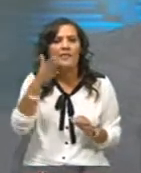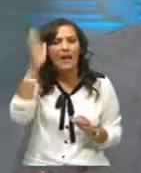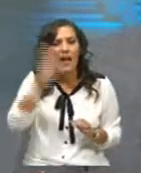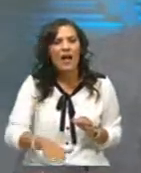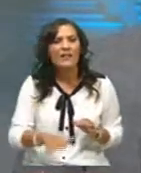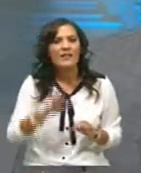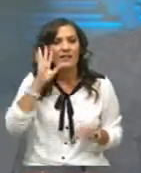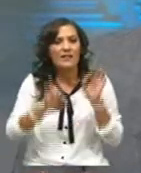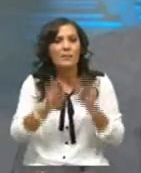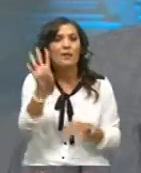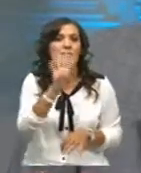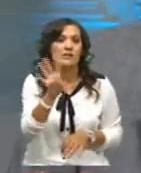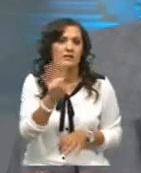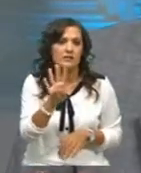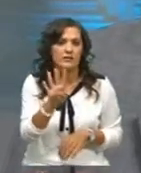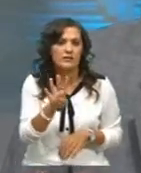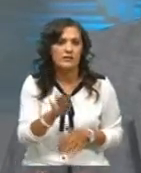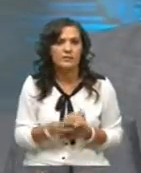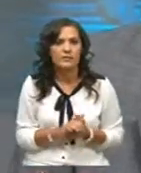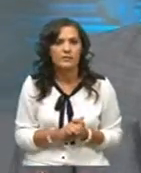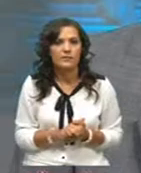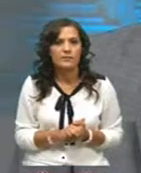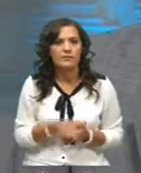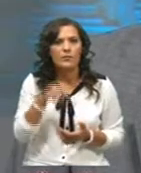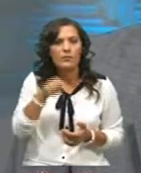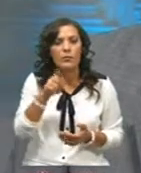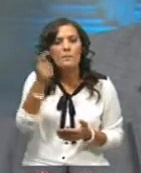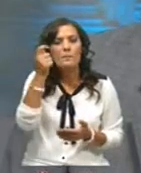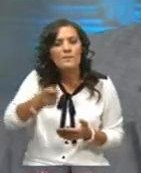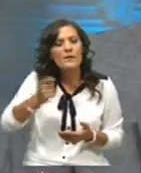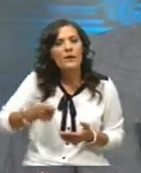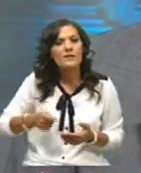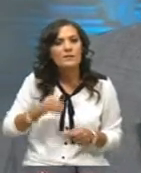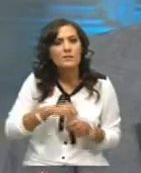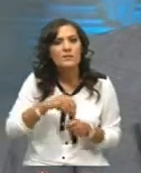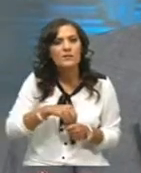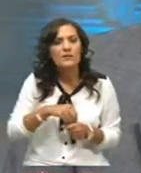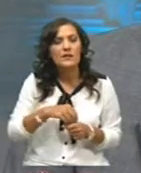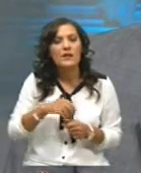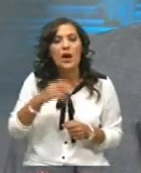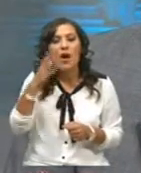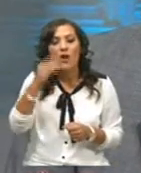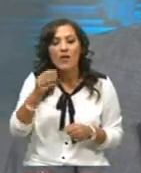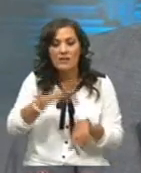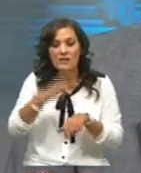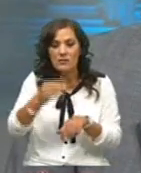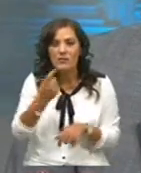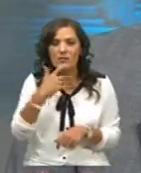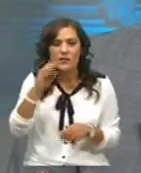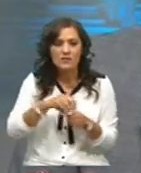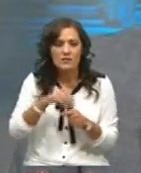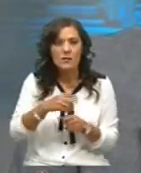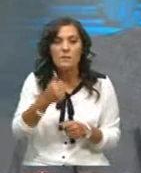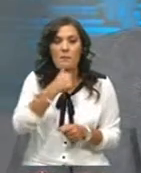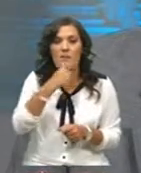alt taranmasını 40 ve buradaki prensip yakalandığı yaşın yani babasının